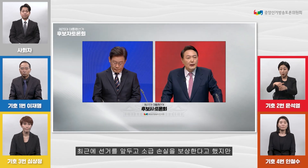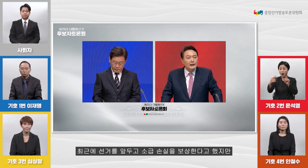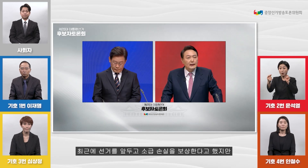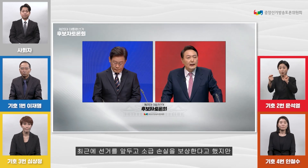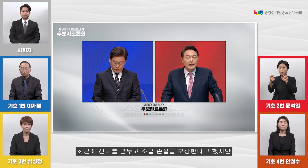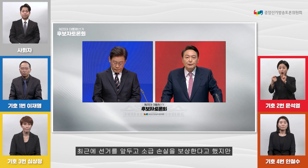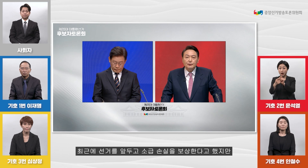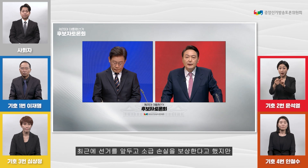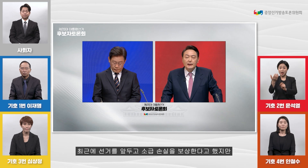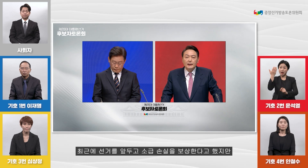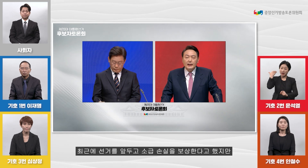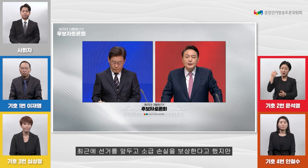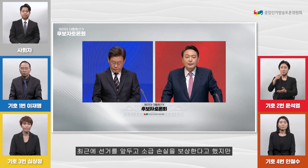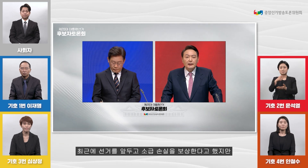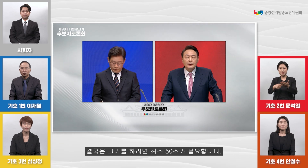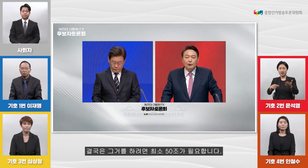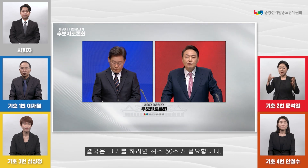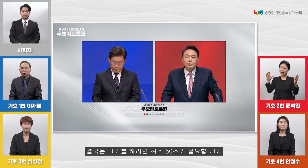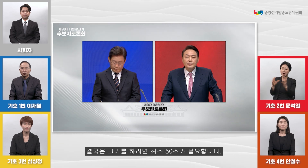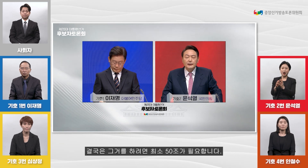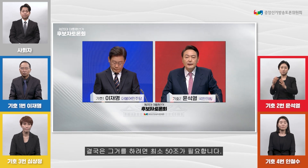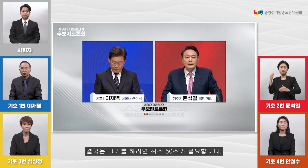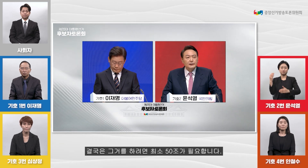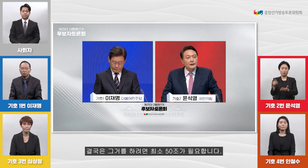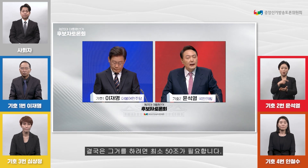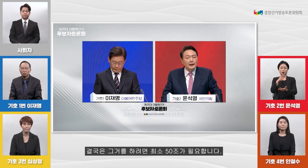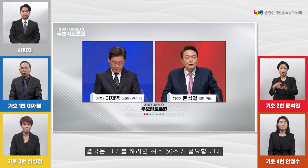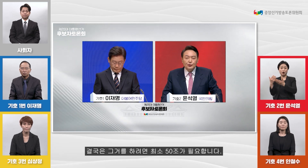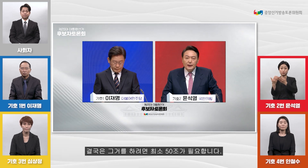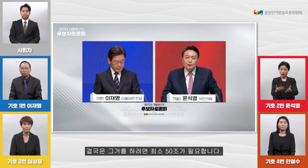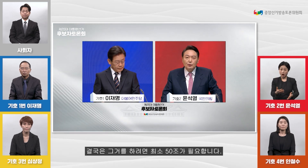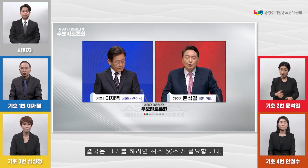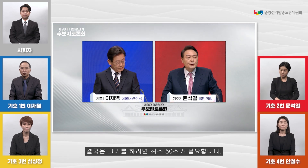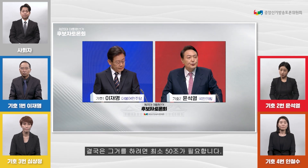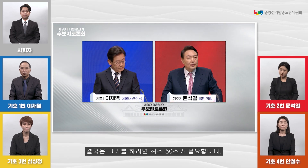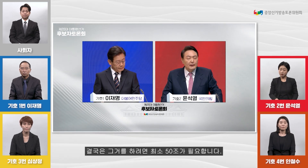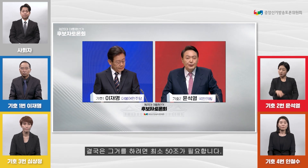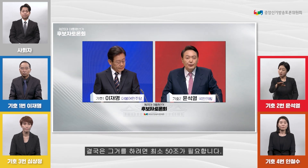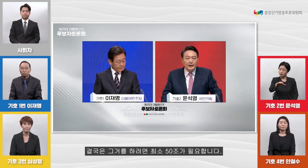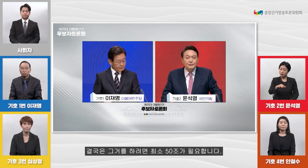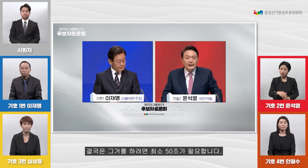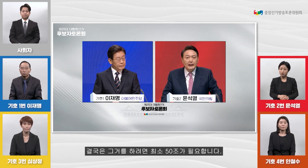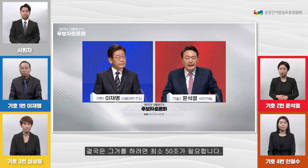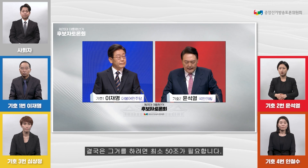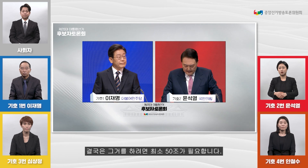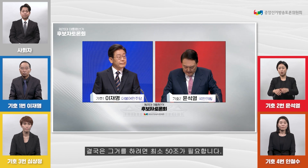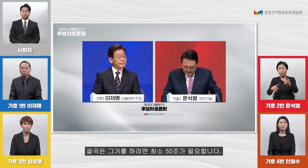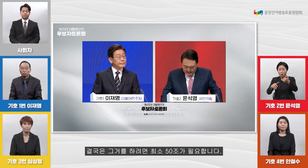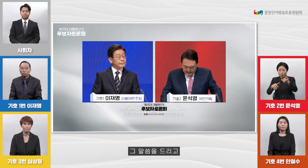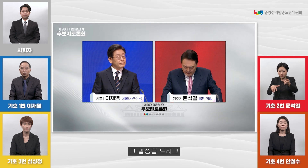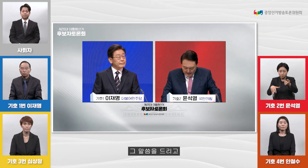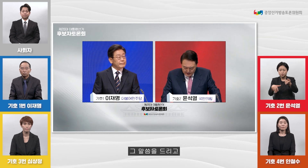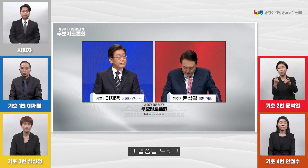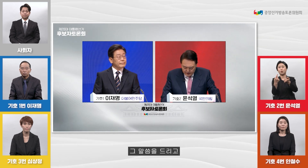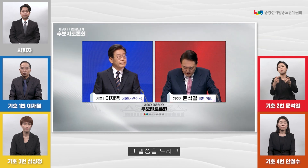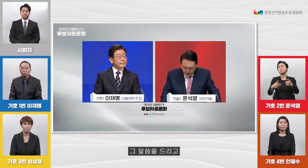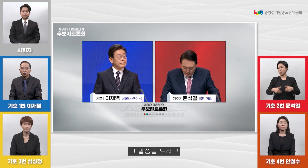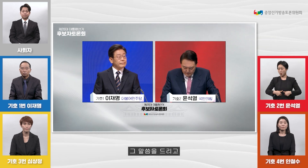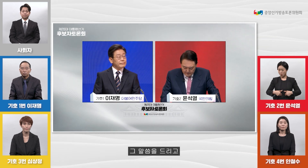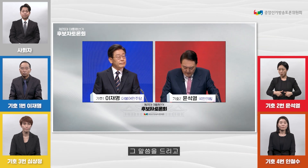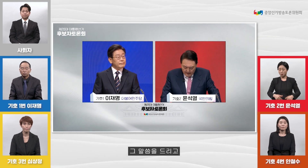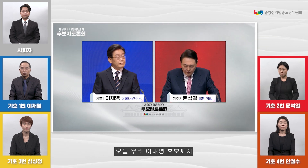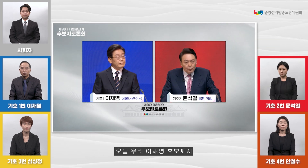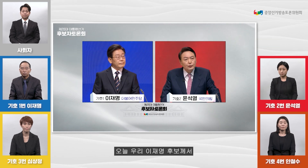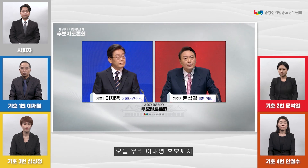손실을 보상한다라고 했지만 결국은 그걸 하려면 최소 50조가 필요합니다. 그 말씀을